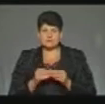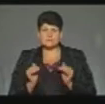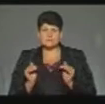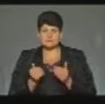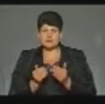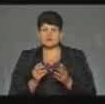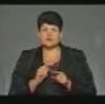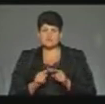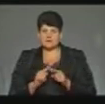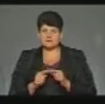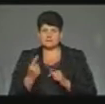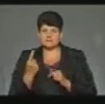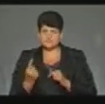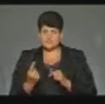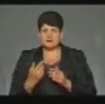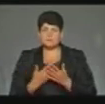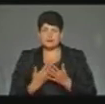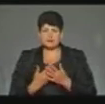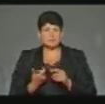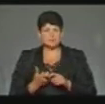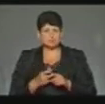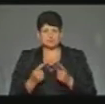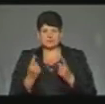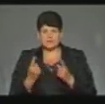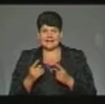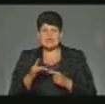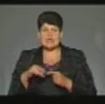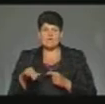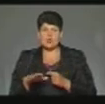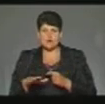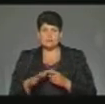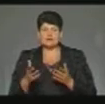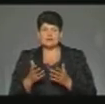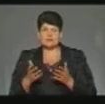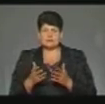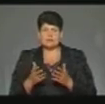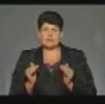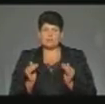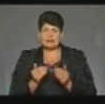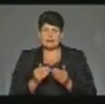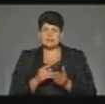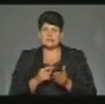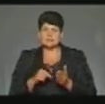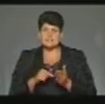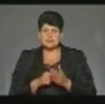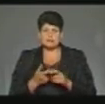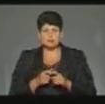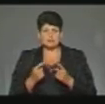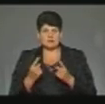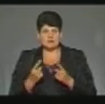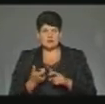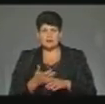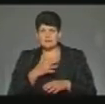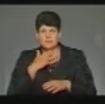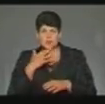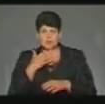швидкість раз. Це приклад дуже є великий Європи, де в маленьких містах і великих дуже багато